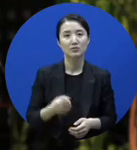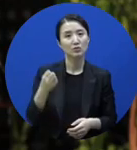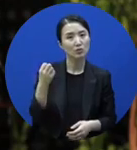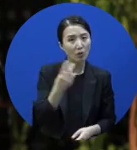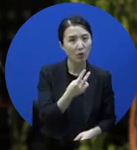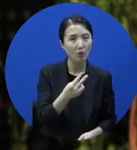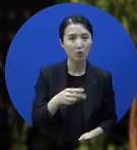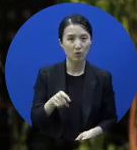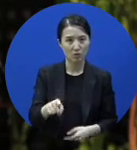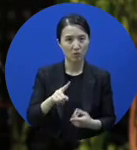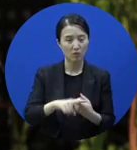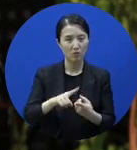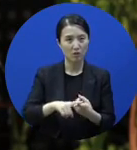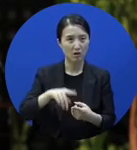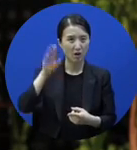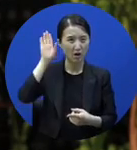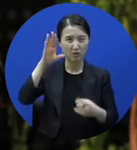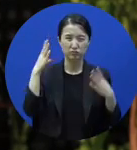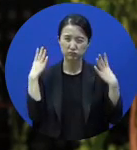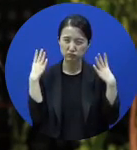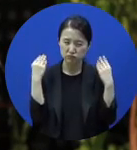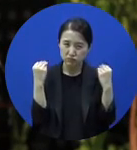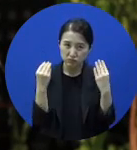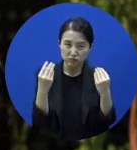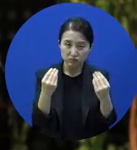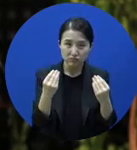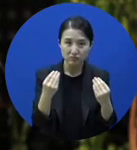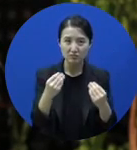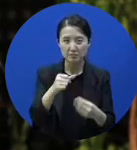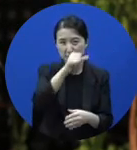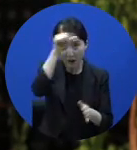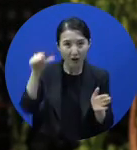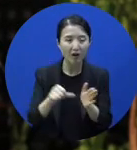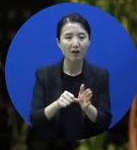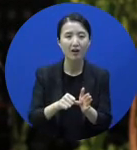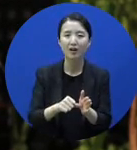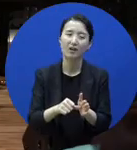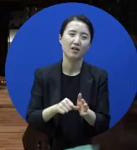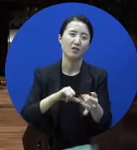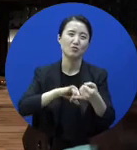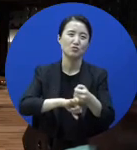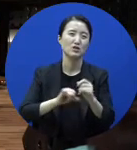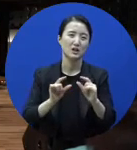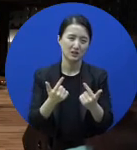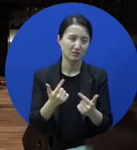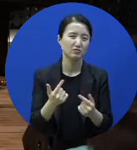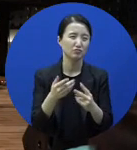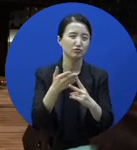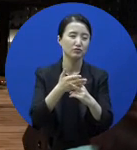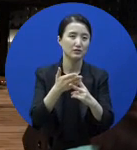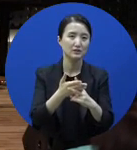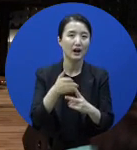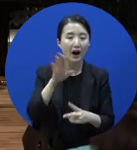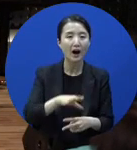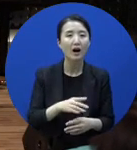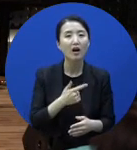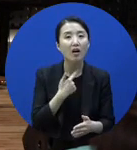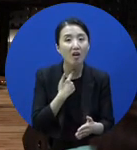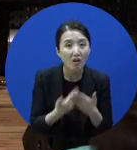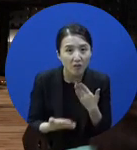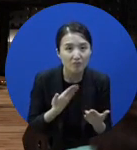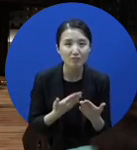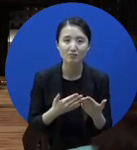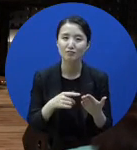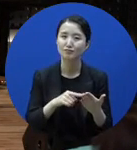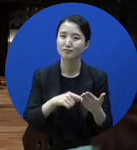그래서 그런 단기성도 한번 고민해서 경험을 쌓아보라는 거죠. 그런 경험 같은 것들이 충분히 중요하다고 생각해서 이런 거